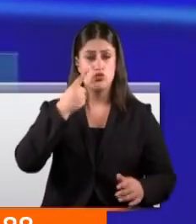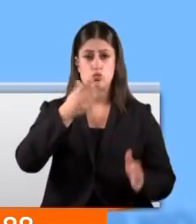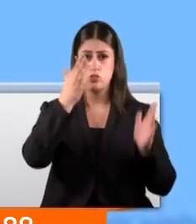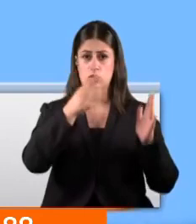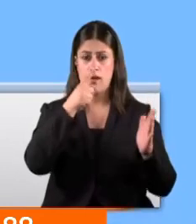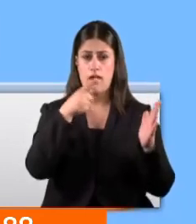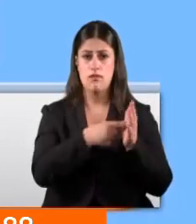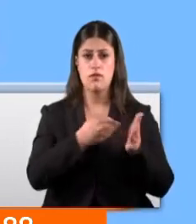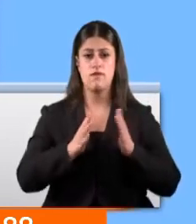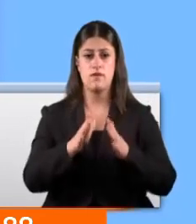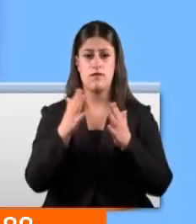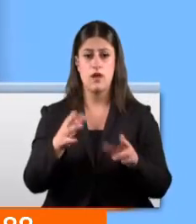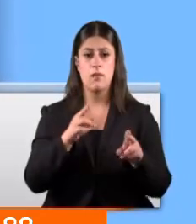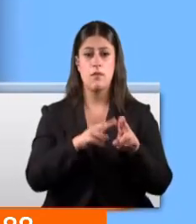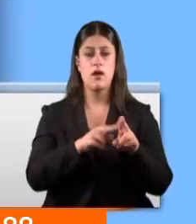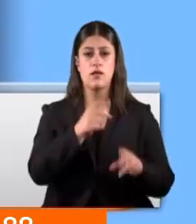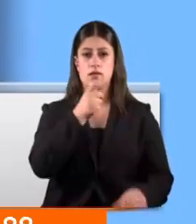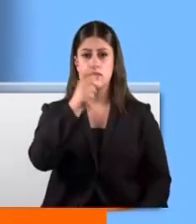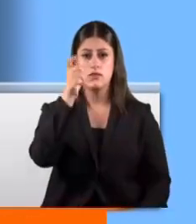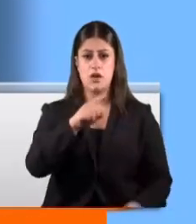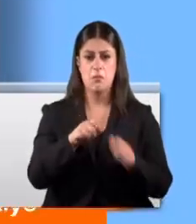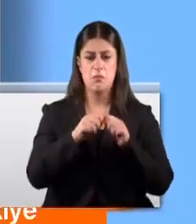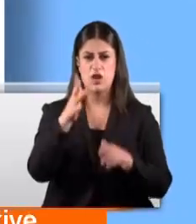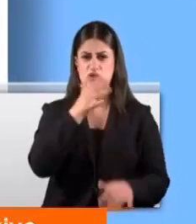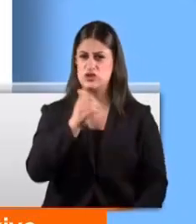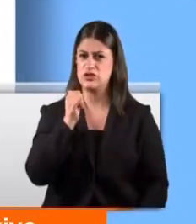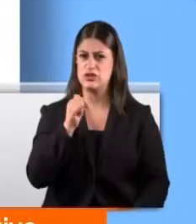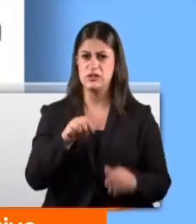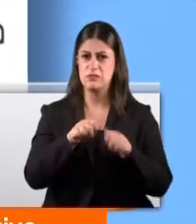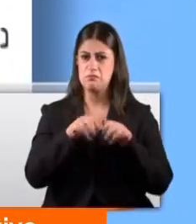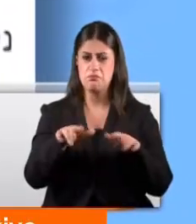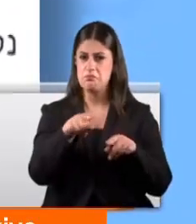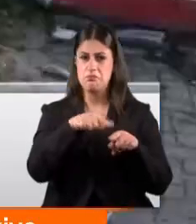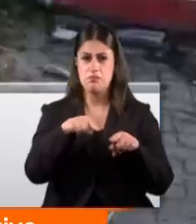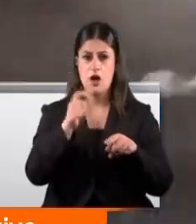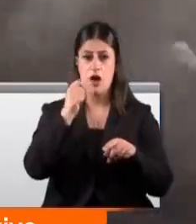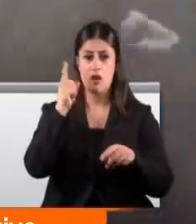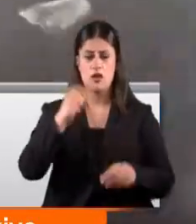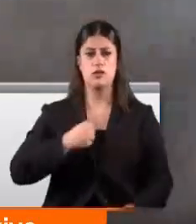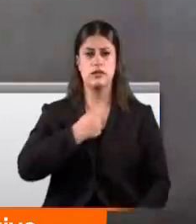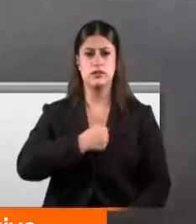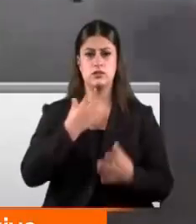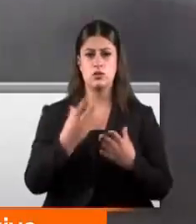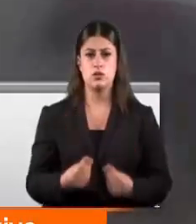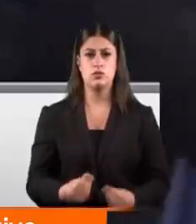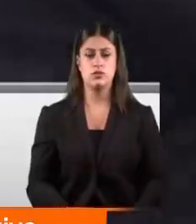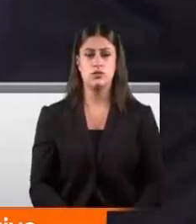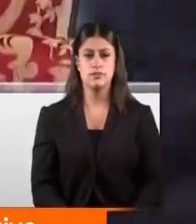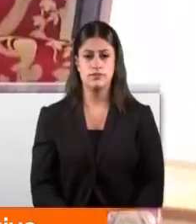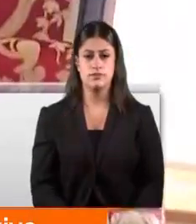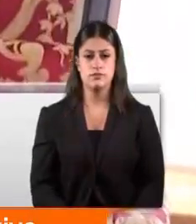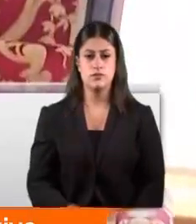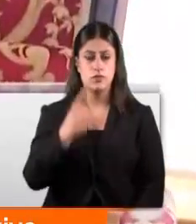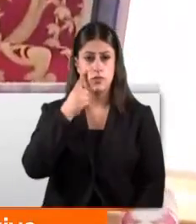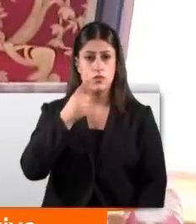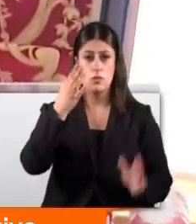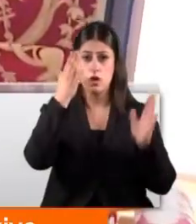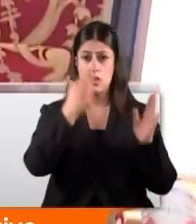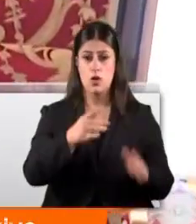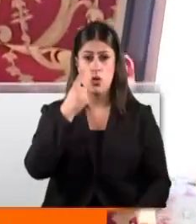katsın sosyal medyadaki çirkin paylaşımı Ankara'yı bir kez daha kızdırdı Erdoğan'a yönelik